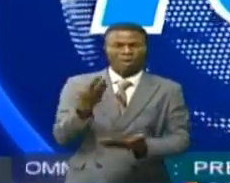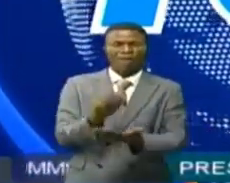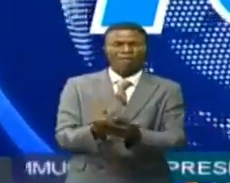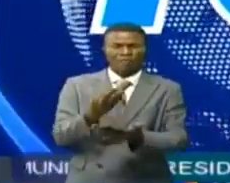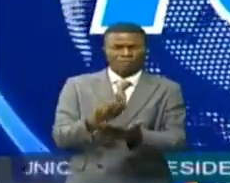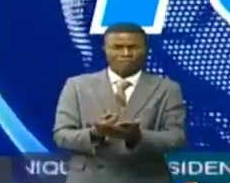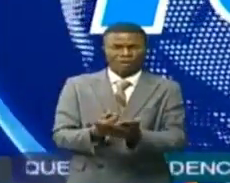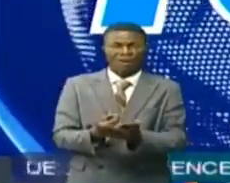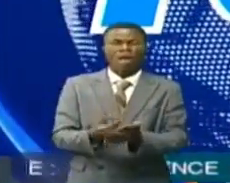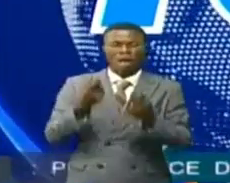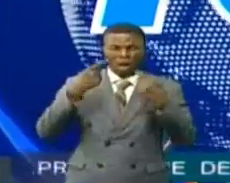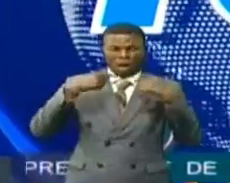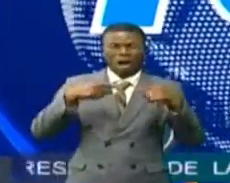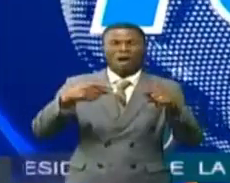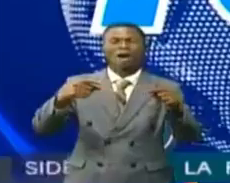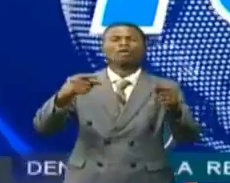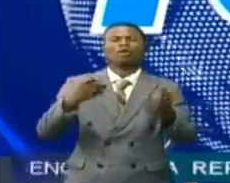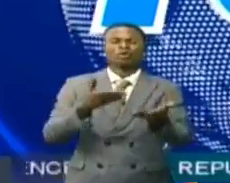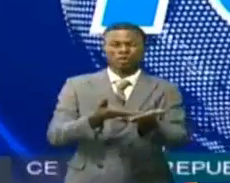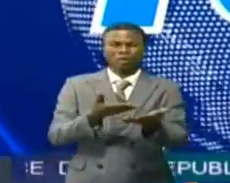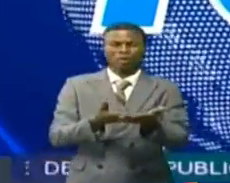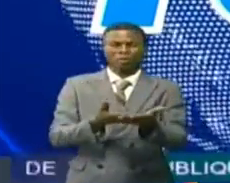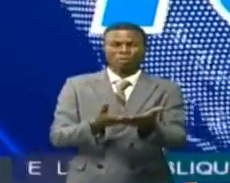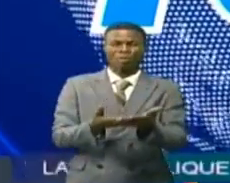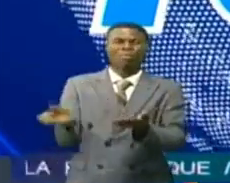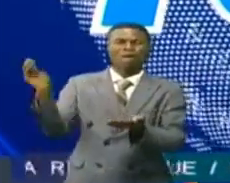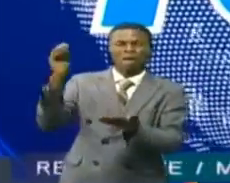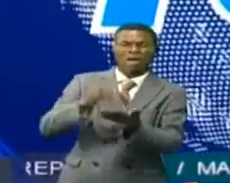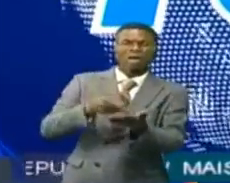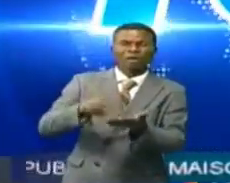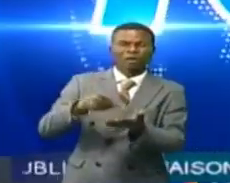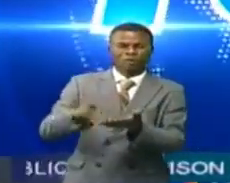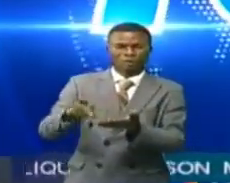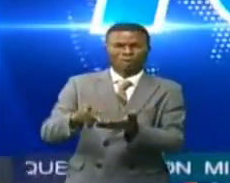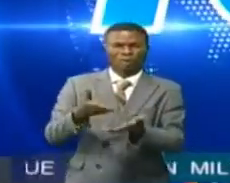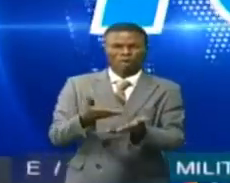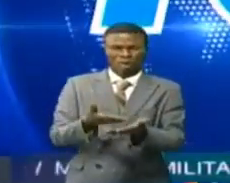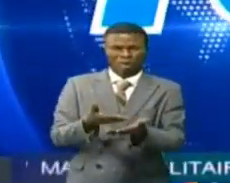Finances est allé également inspecter l'opération de